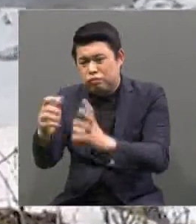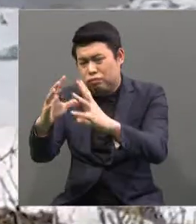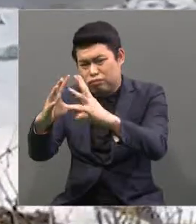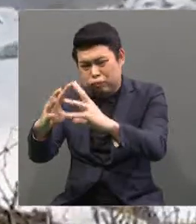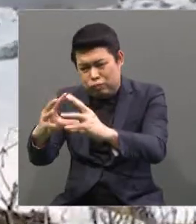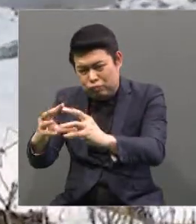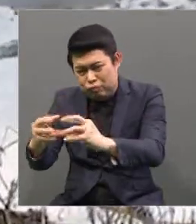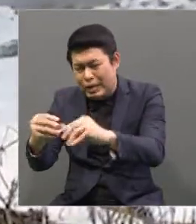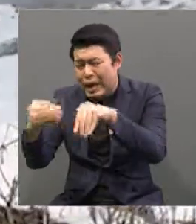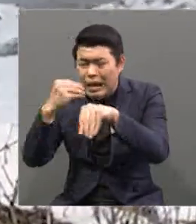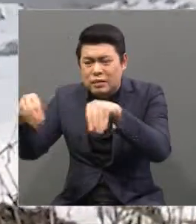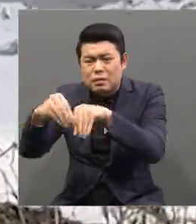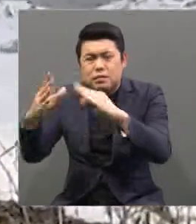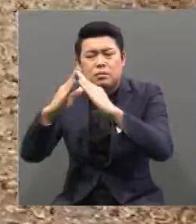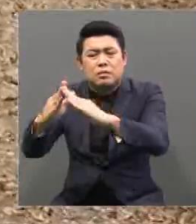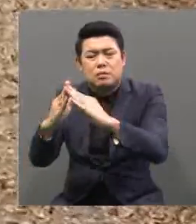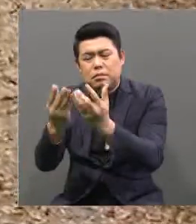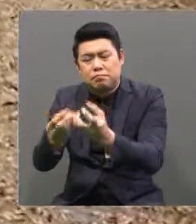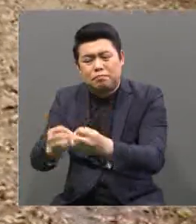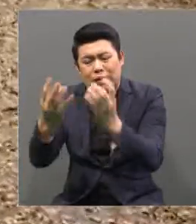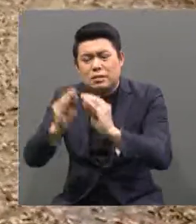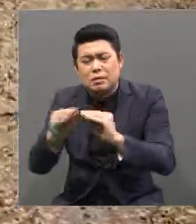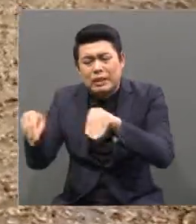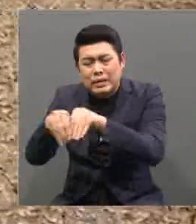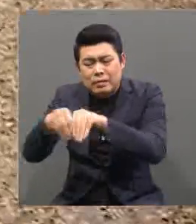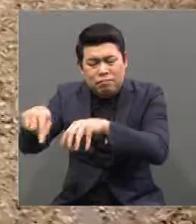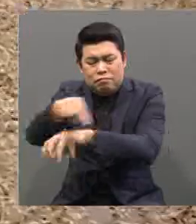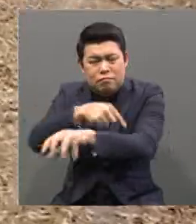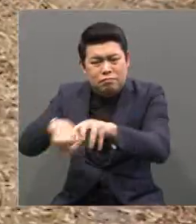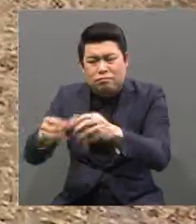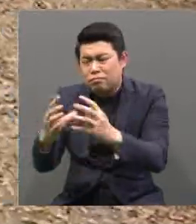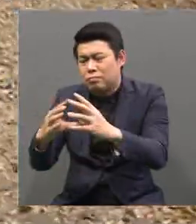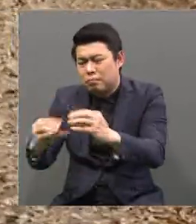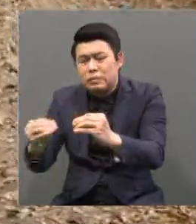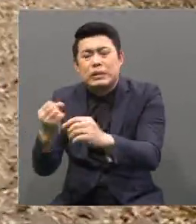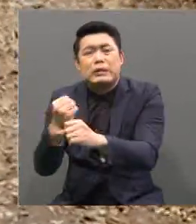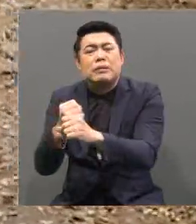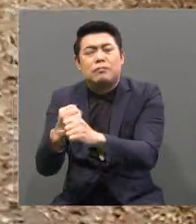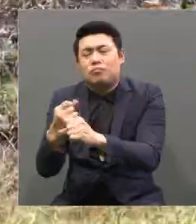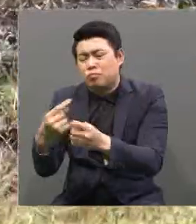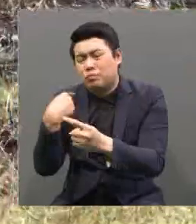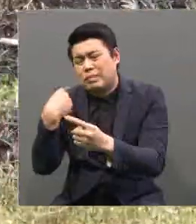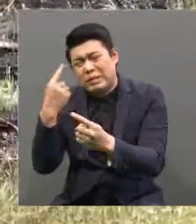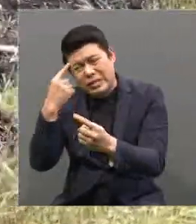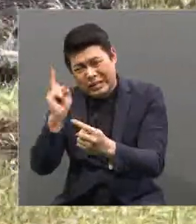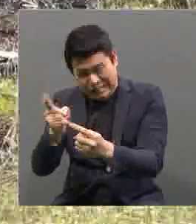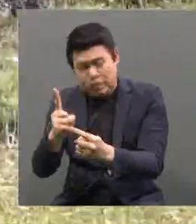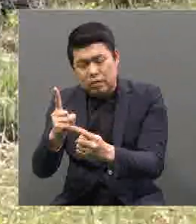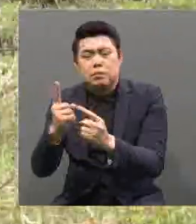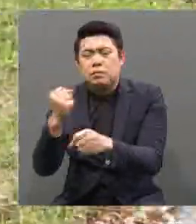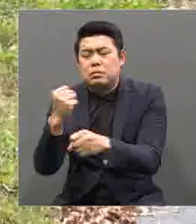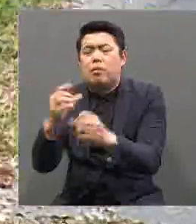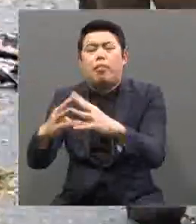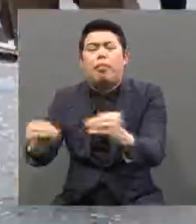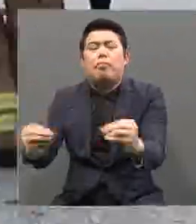ที่ลุกไหม้อยู่ใกล้กับอาคารเก็บชนวนระเบิดและสารเคมีประกอบการทำชนวนที่จริงๆแล้วเขาจะเอาไปทำลายอยู่แล้ว